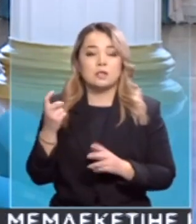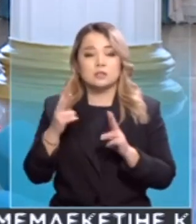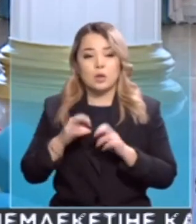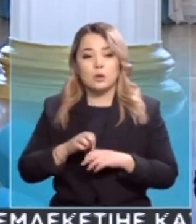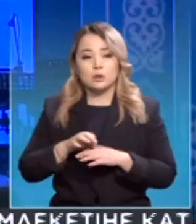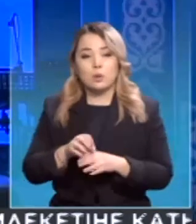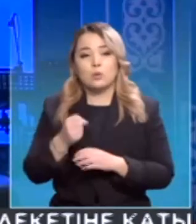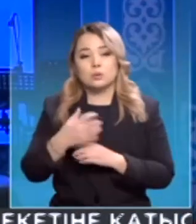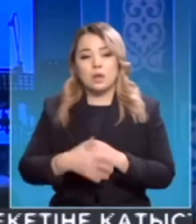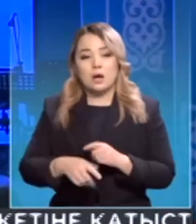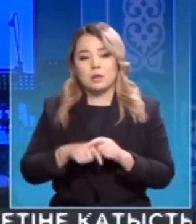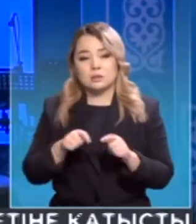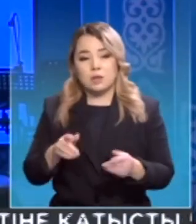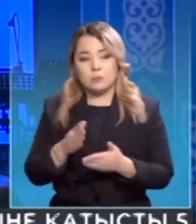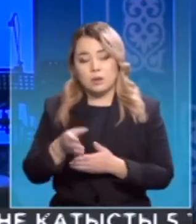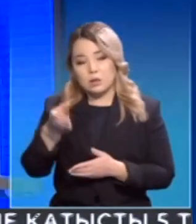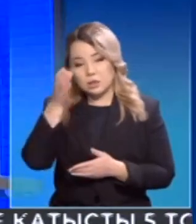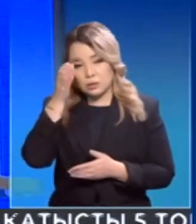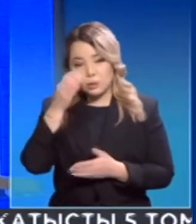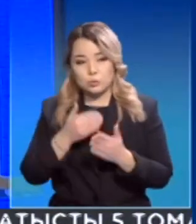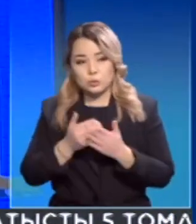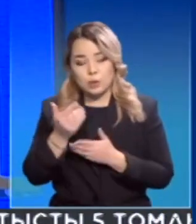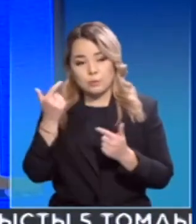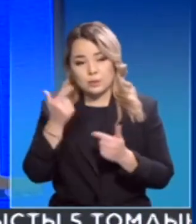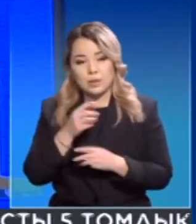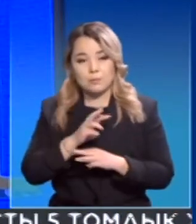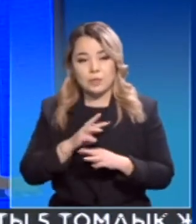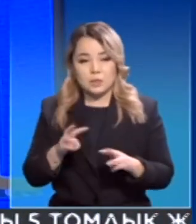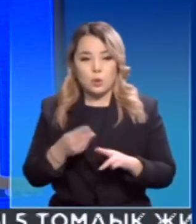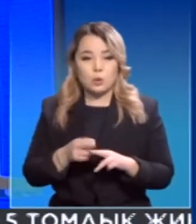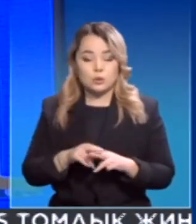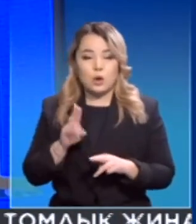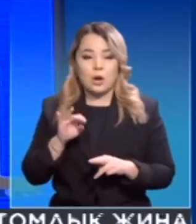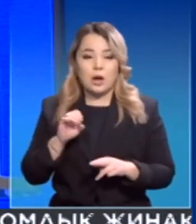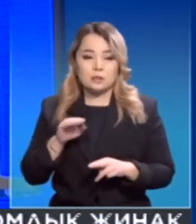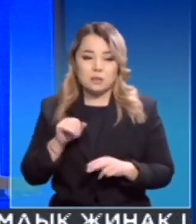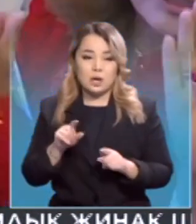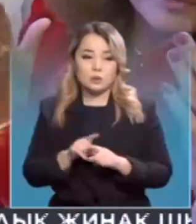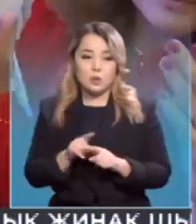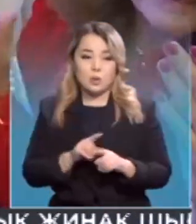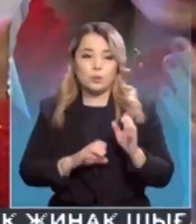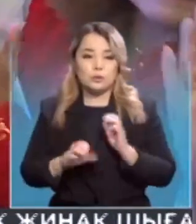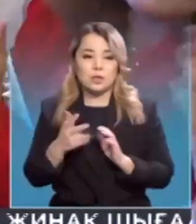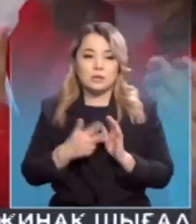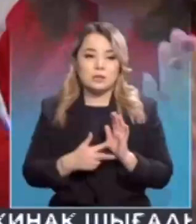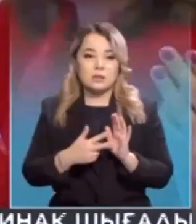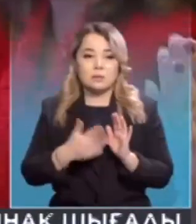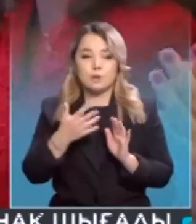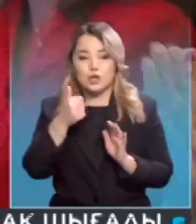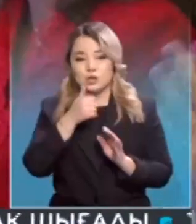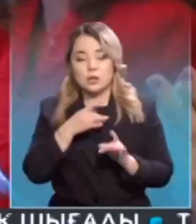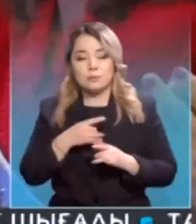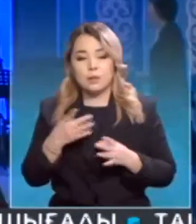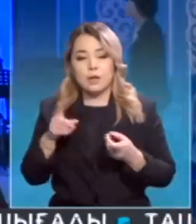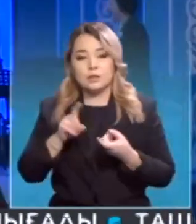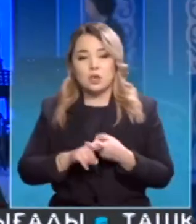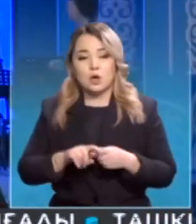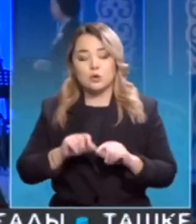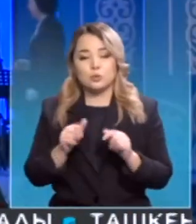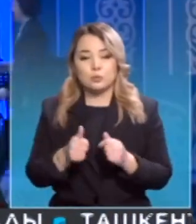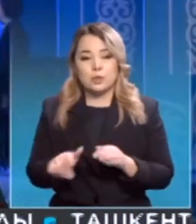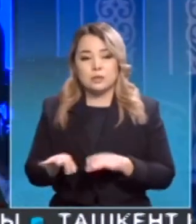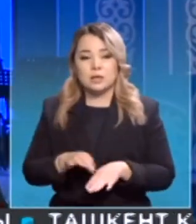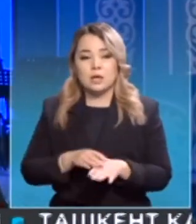орталығын ашпақшымыз. Ғылым және жоғары білім министрі мұнан соң Қорқыт Ата университетінің 85 жылдық мерейтойына орай ұйымдастырылған